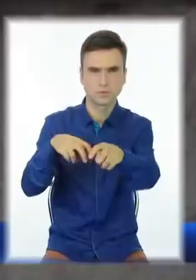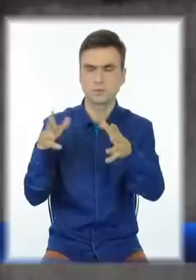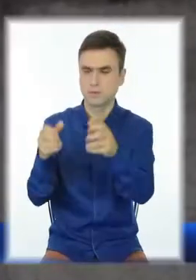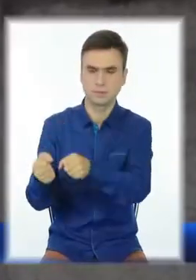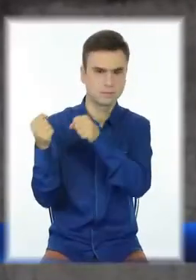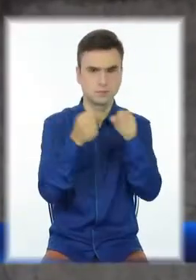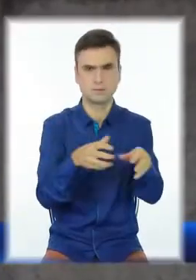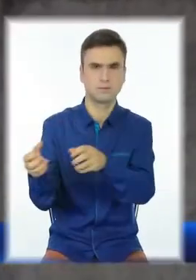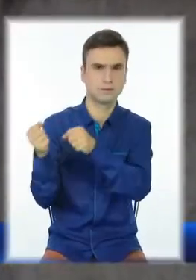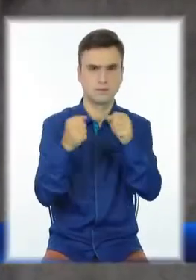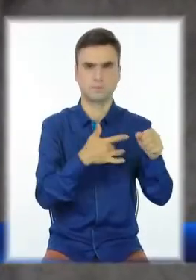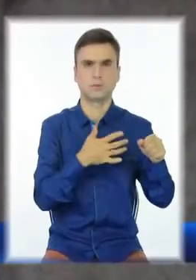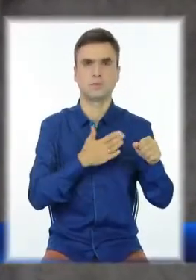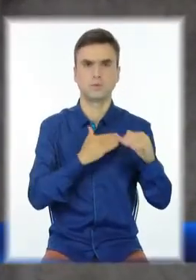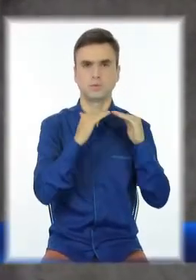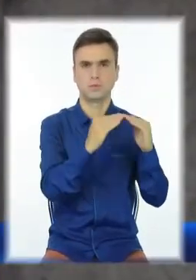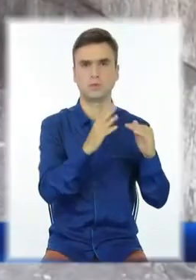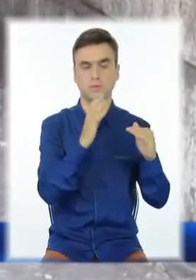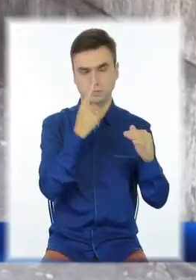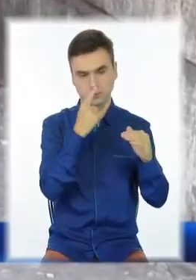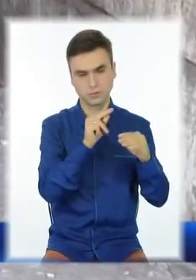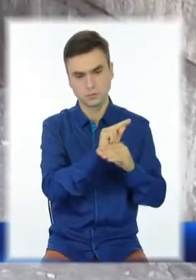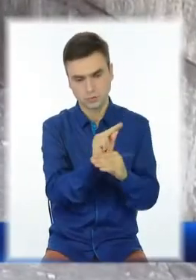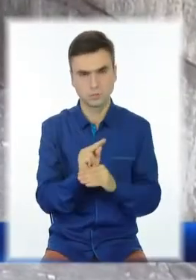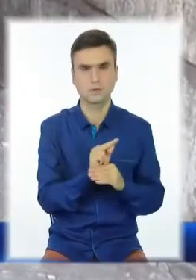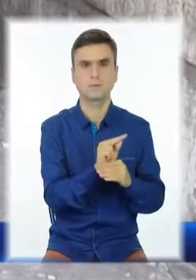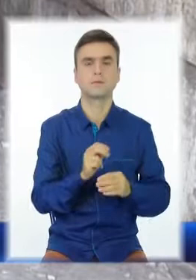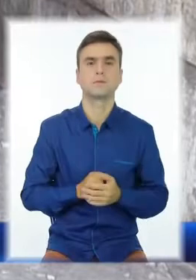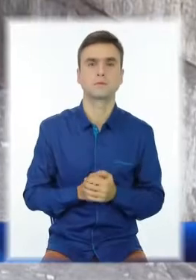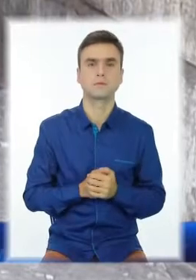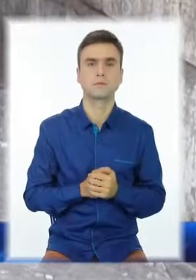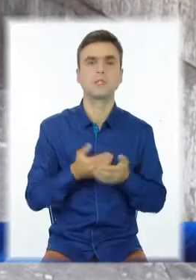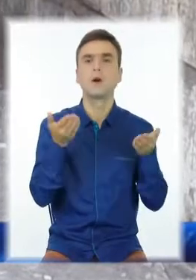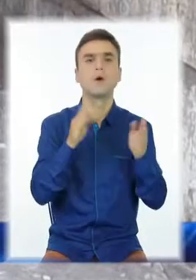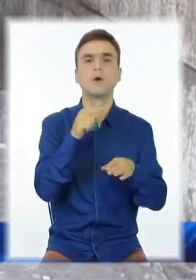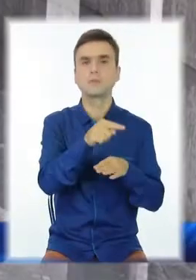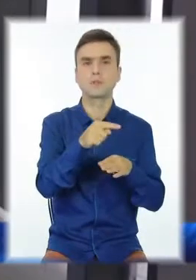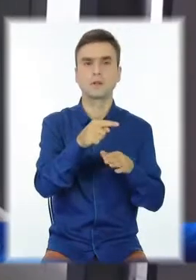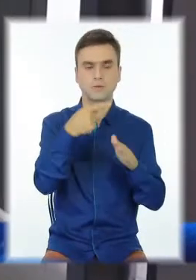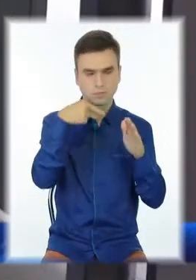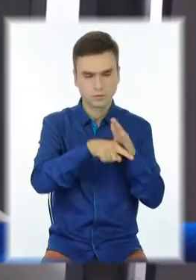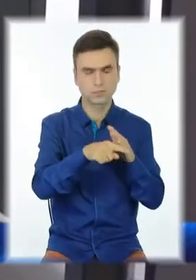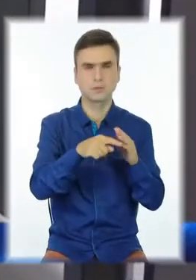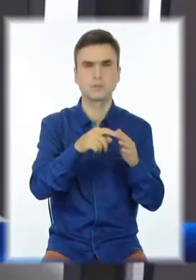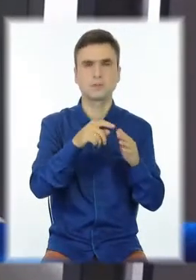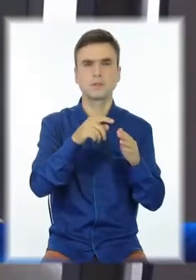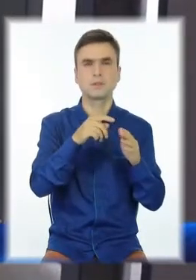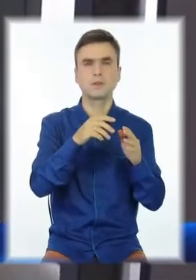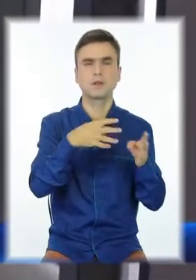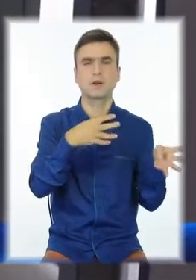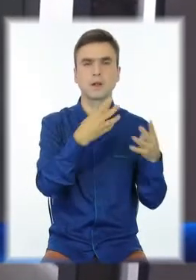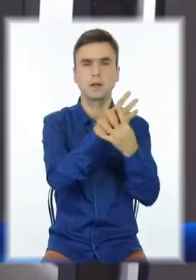підсобні приміщення для обслуговуючого персоналу. На фінальній стадії роботи по облаштуванню приміщень, де будуть санітарно